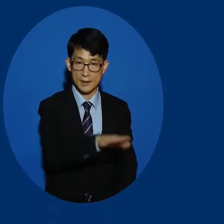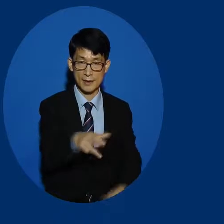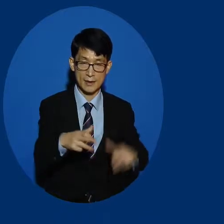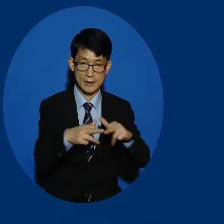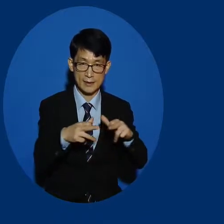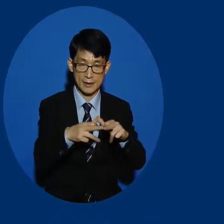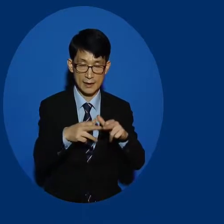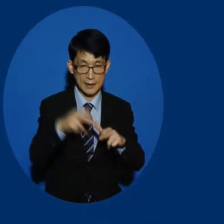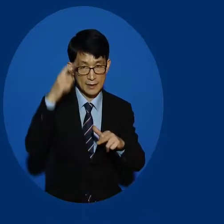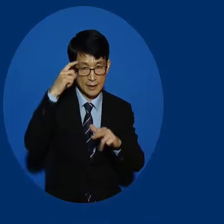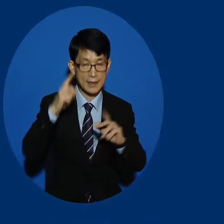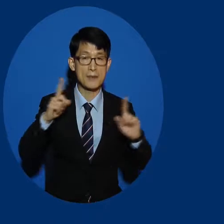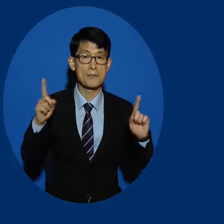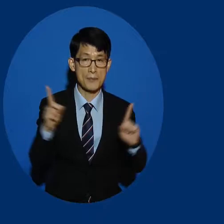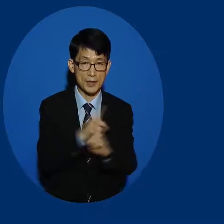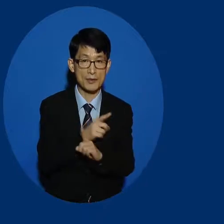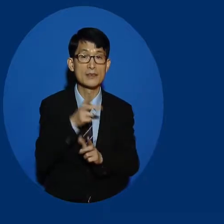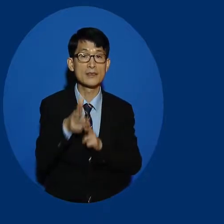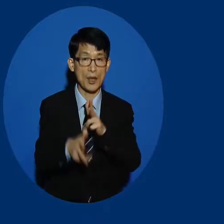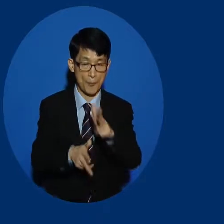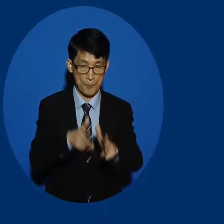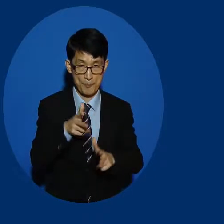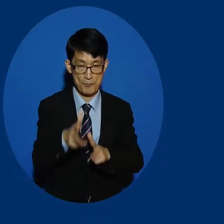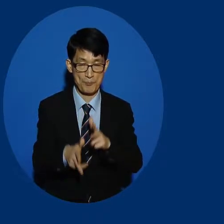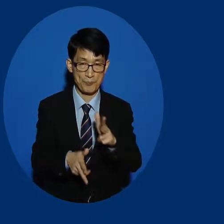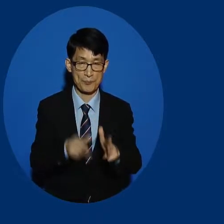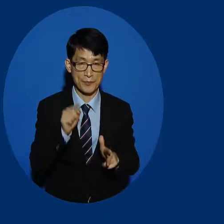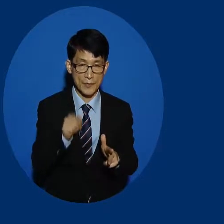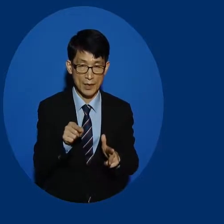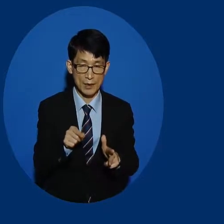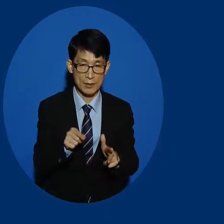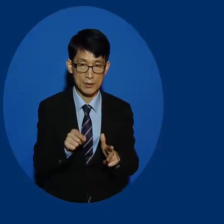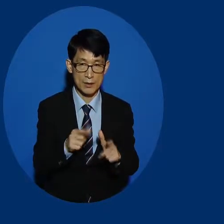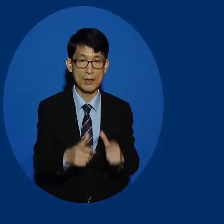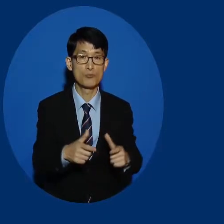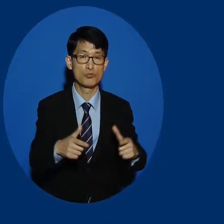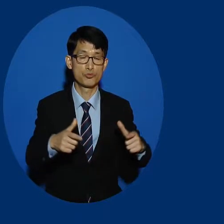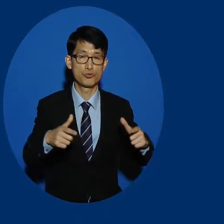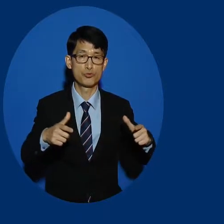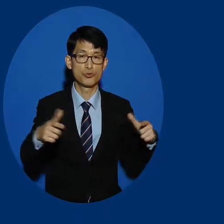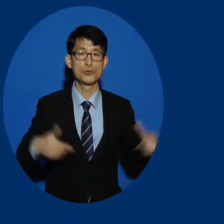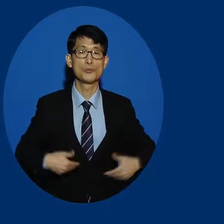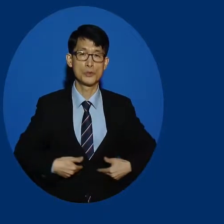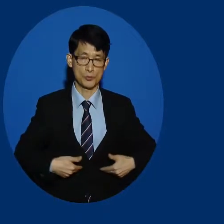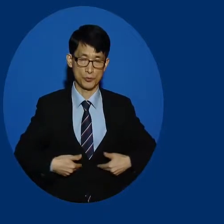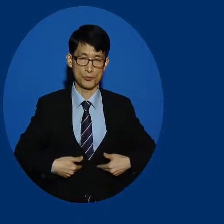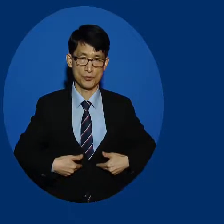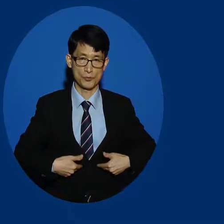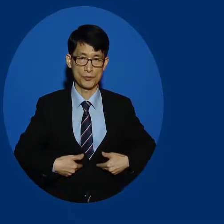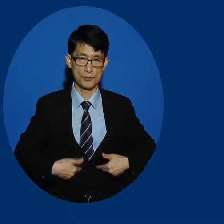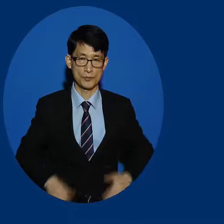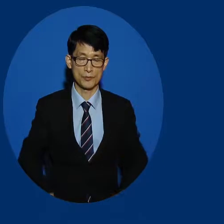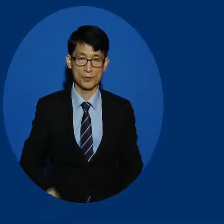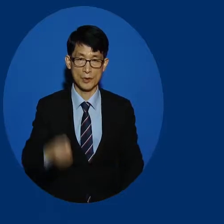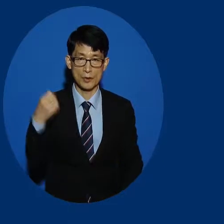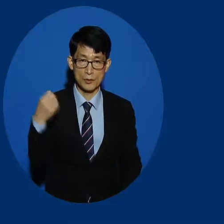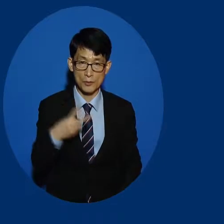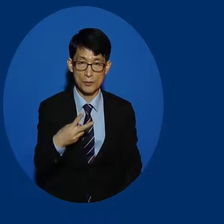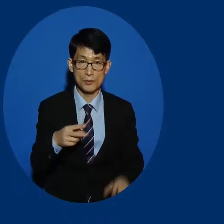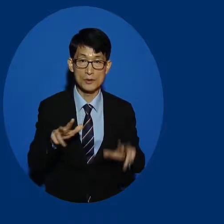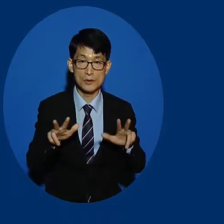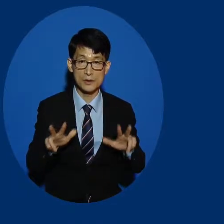장애인식 개선 사업들 이것들을 확대해 나가야 할 필요가 있겠고요. 또